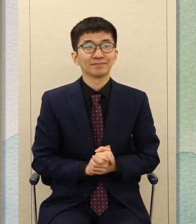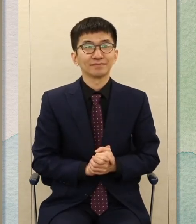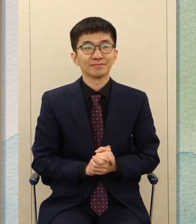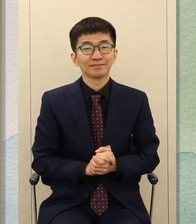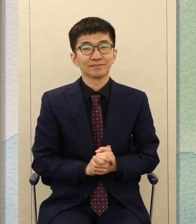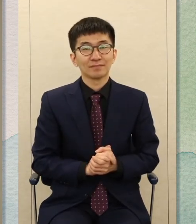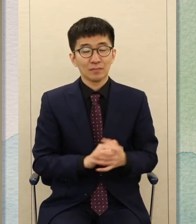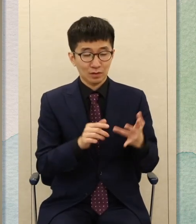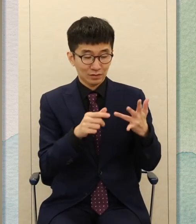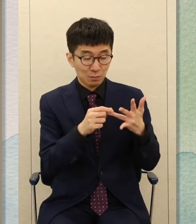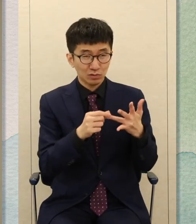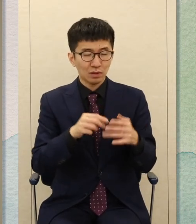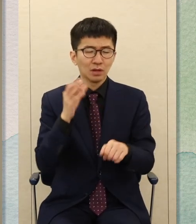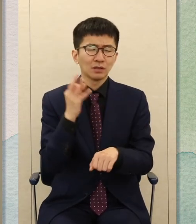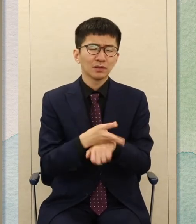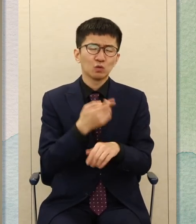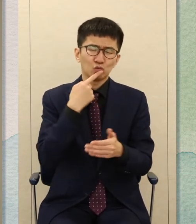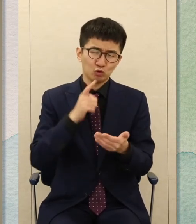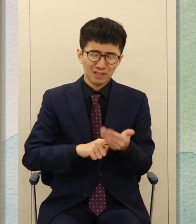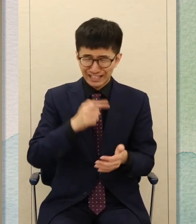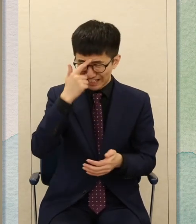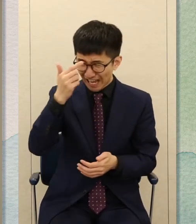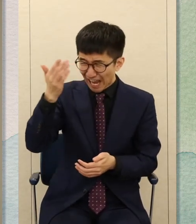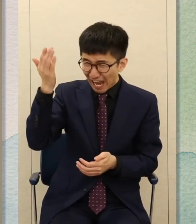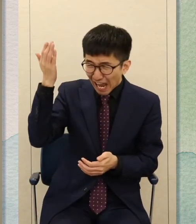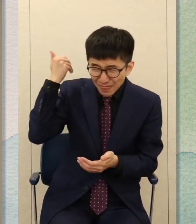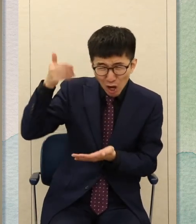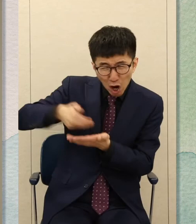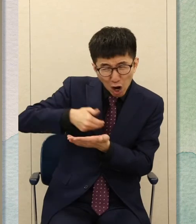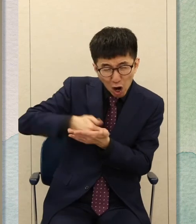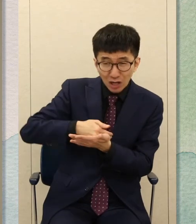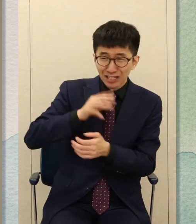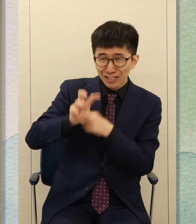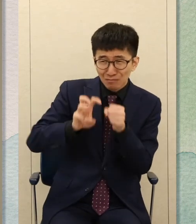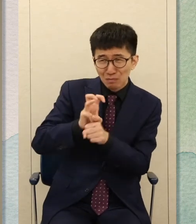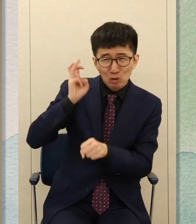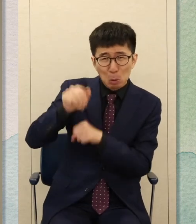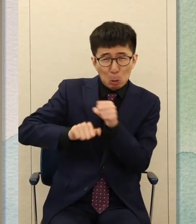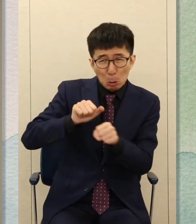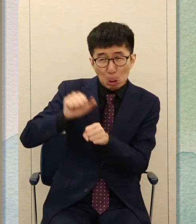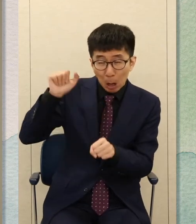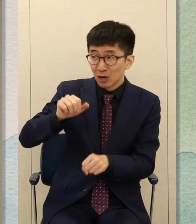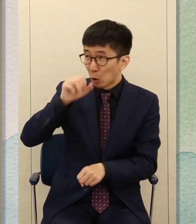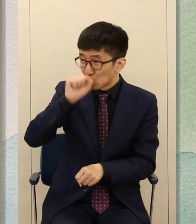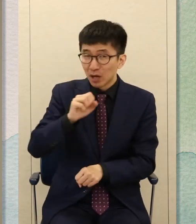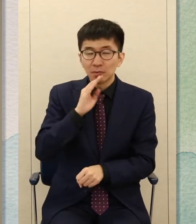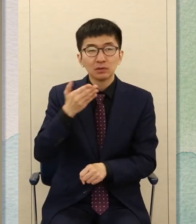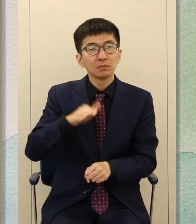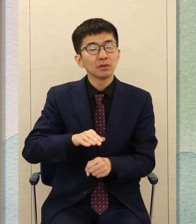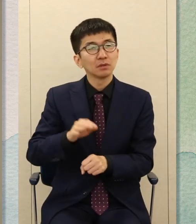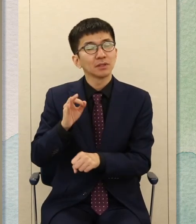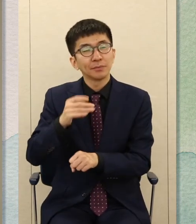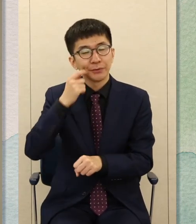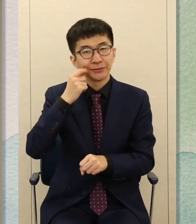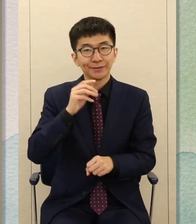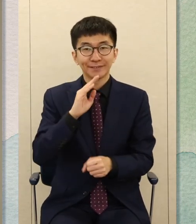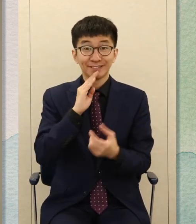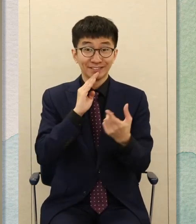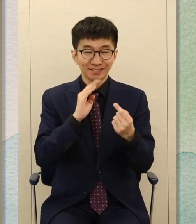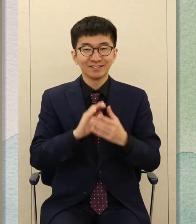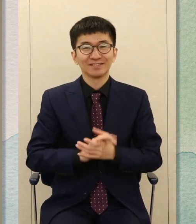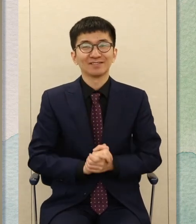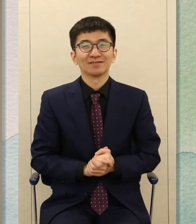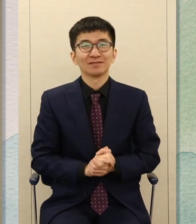그리고 당연히 구하기 좋은 책이어야 돼요. 옛날 막 50년 전, 30년 전 아무리 좋은 책이어도 소용없죠. 구할 수가 없으니까요.